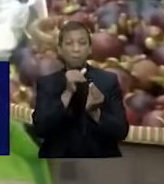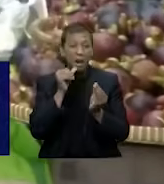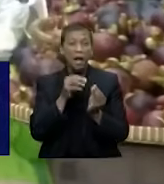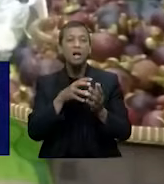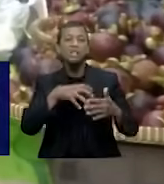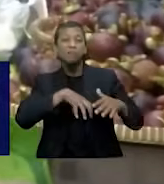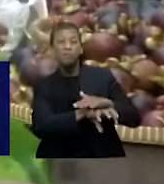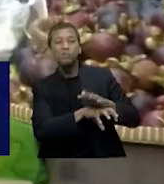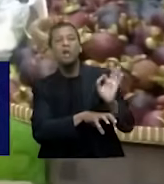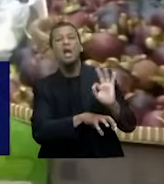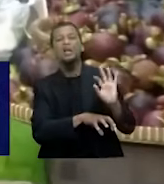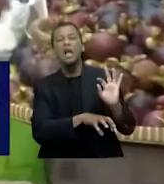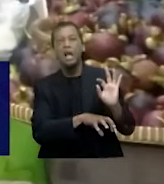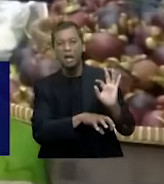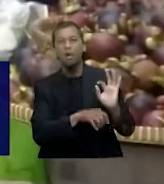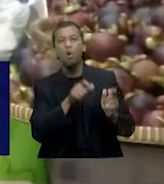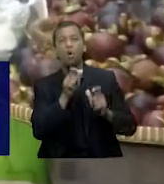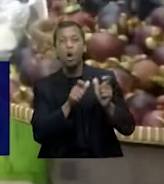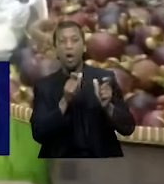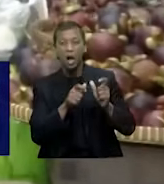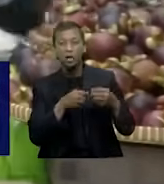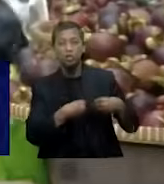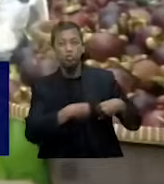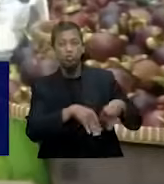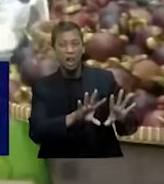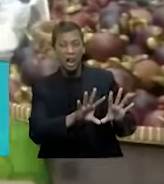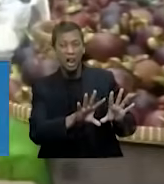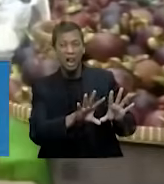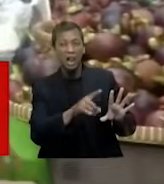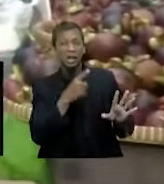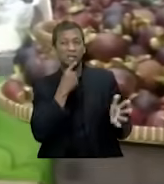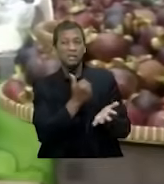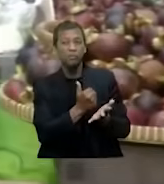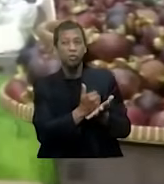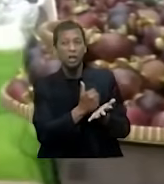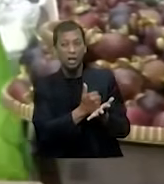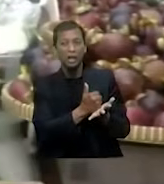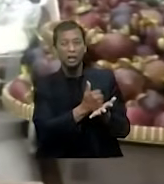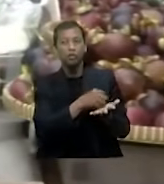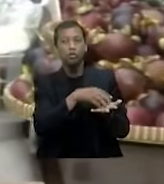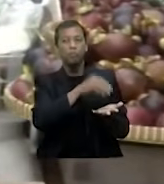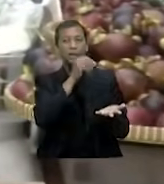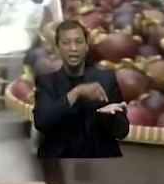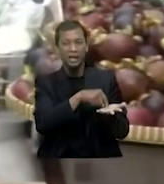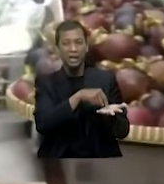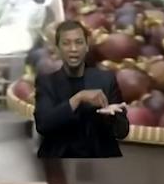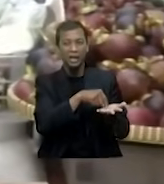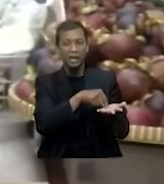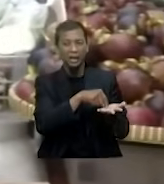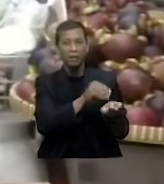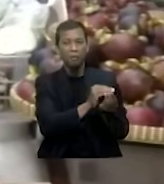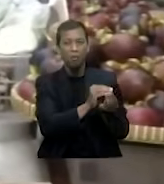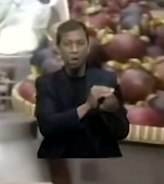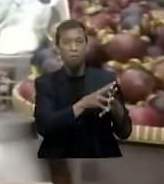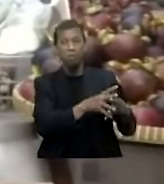belum kembali berdagang adalah sumber dari pasokan bagi pengecer kecil. Dari Jakarta, Nisa Sahib, Ahmad Putra,